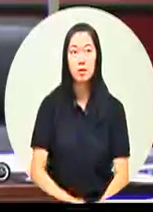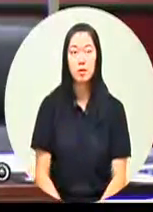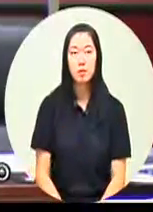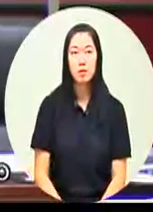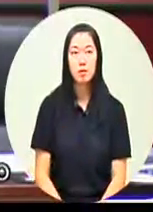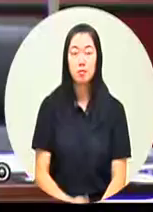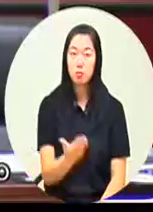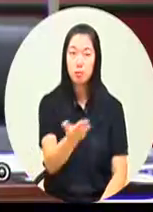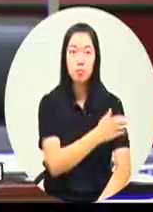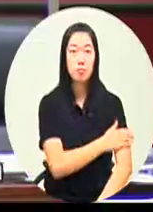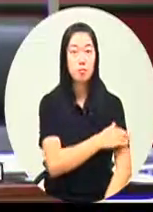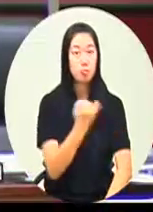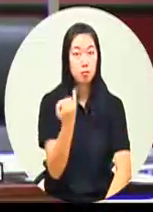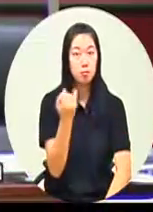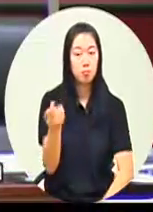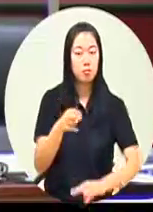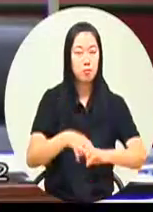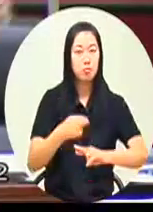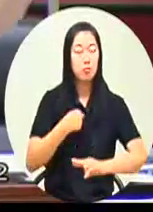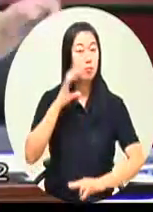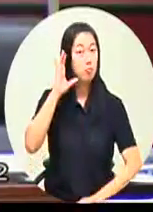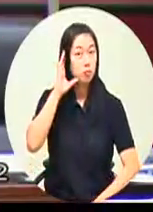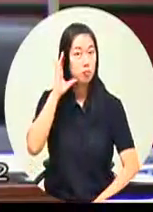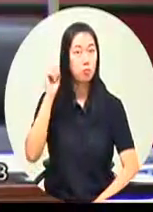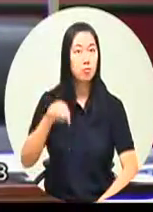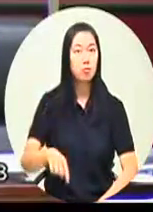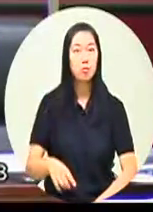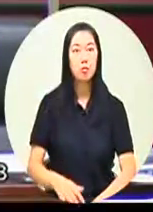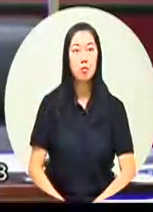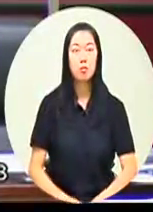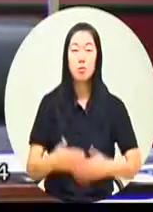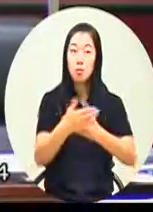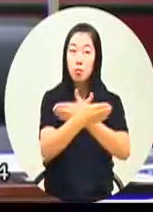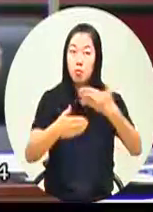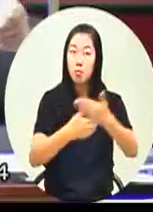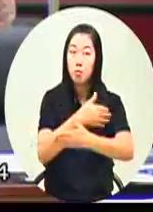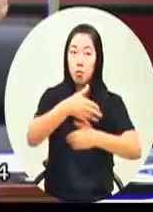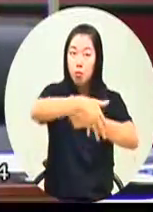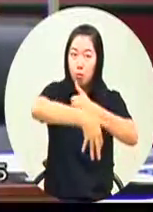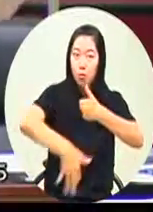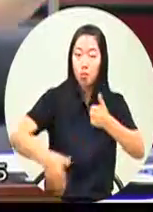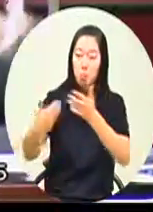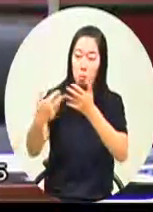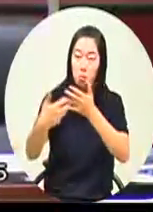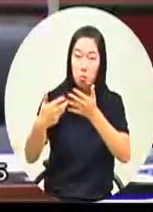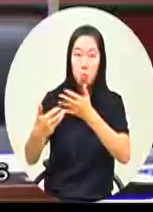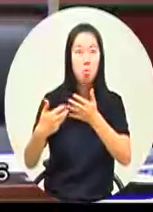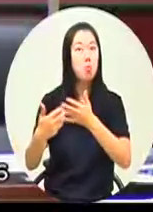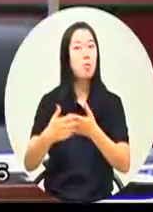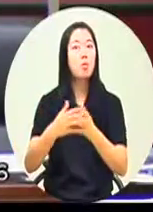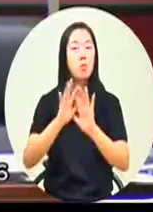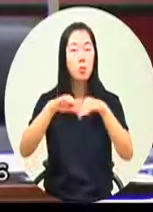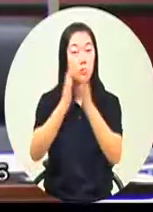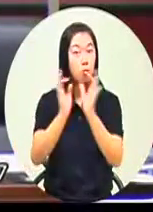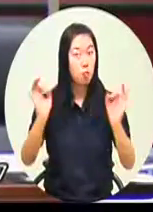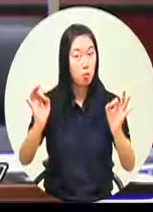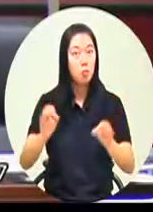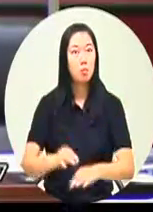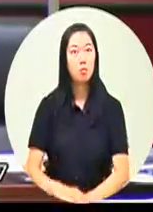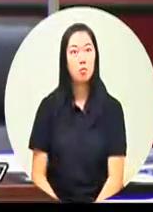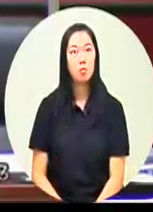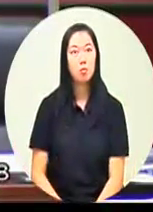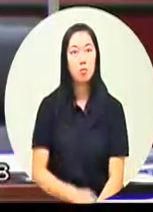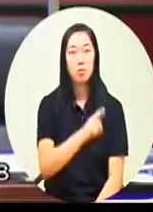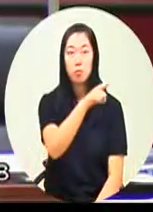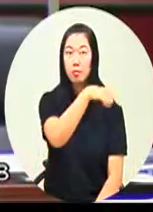陈梅娟议员，他坐在这里听这种交通部门咨询，应该听很多了，他的知识也没有问题啊，既留日又